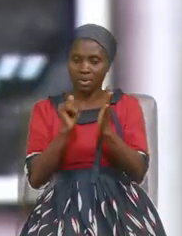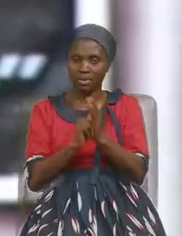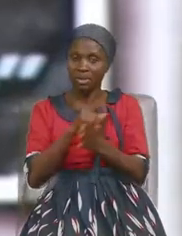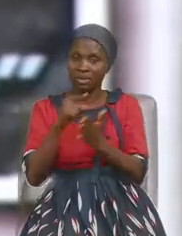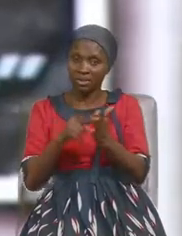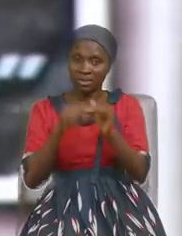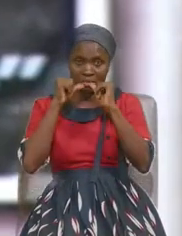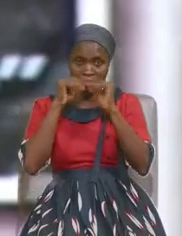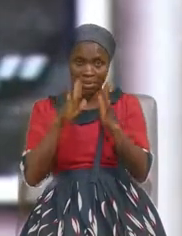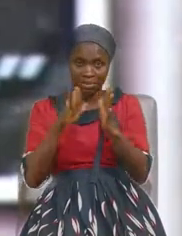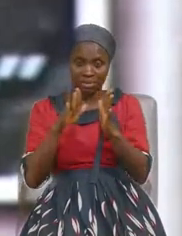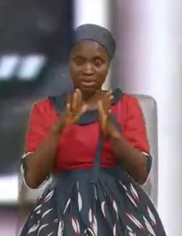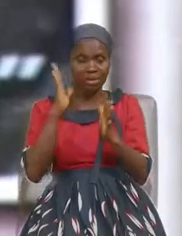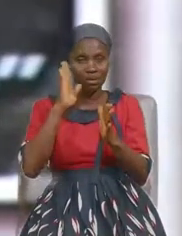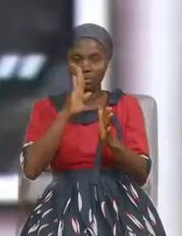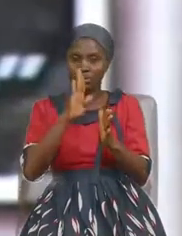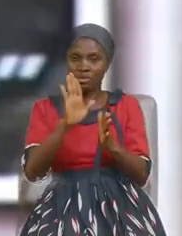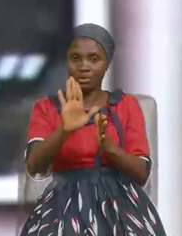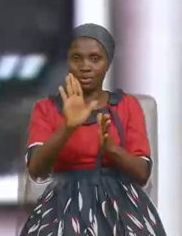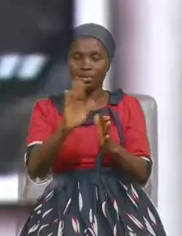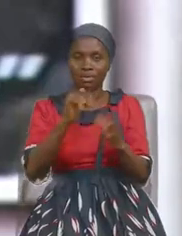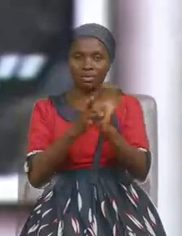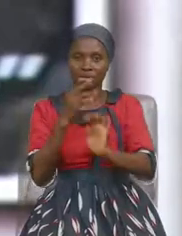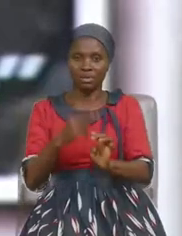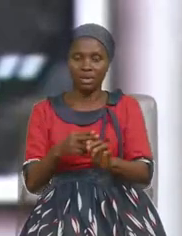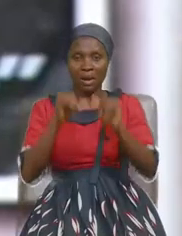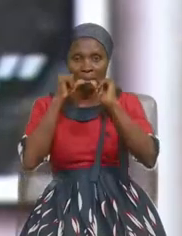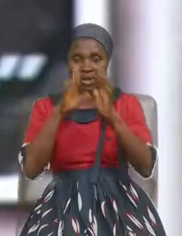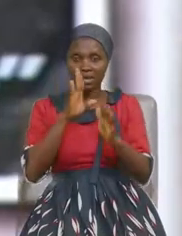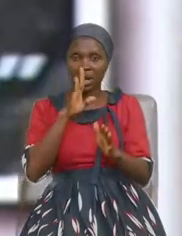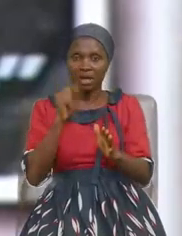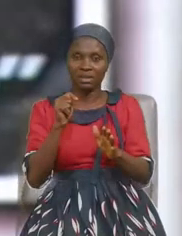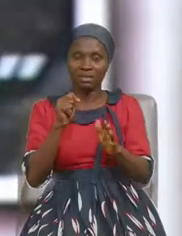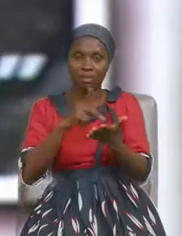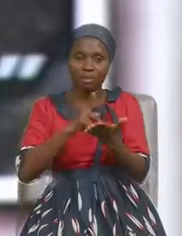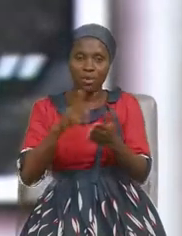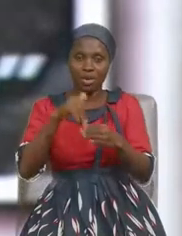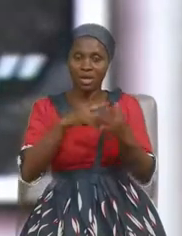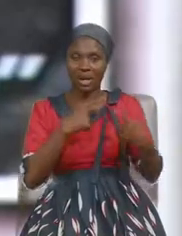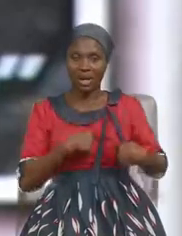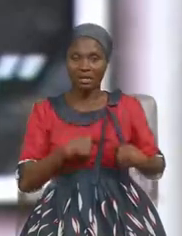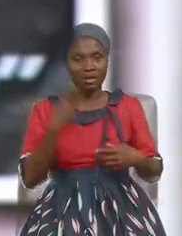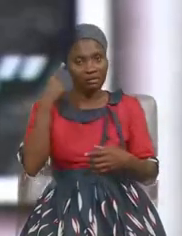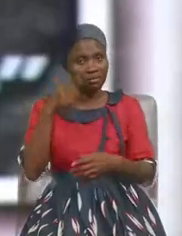au nom de Jésus. Heureux ceux qui ont le cœur pur, car ils verront